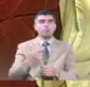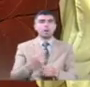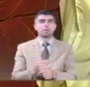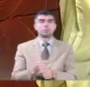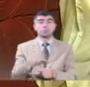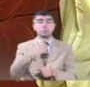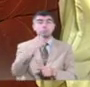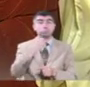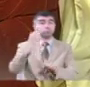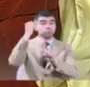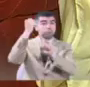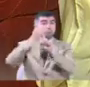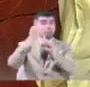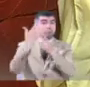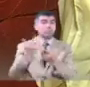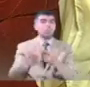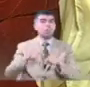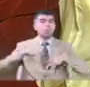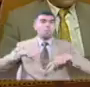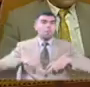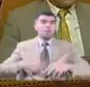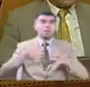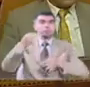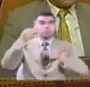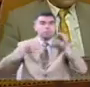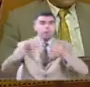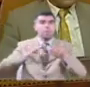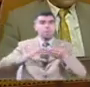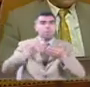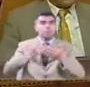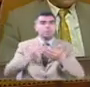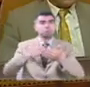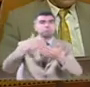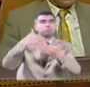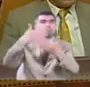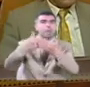ماذا حققتم وما ما لم يتحقق في هذا المجال؟ وشكرا.